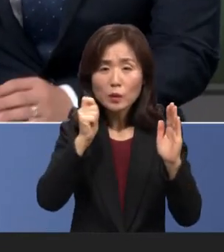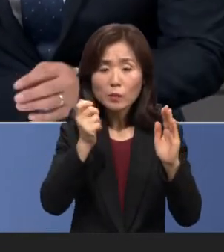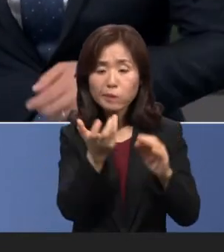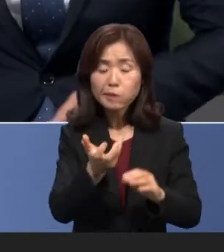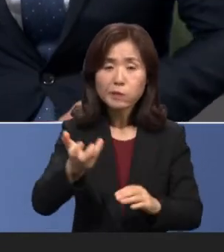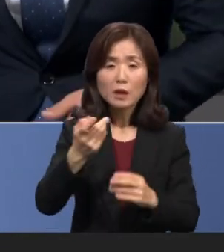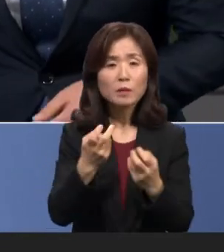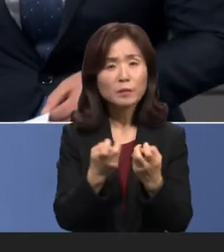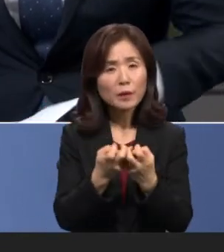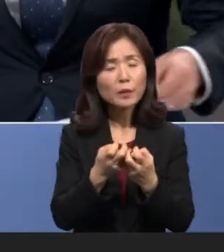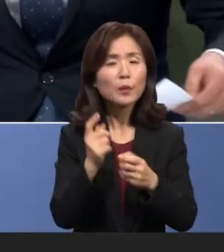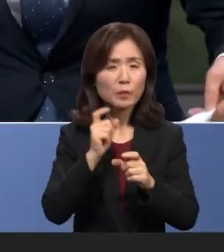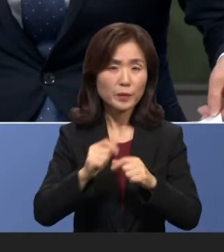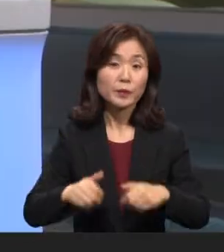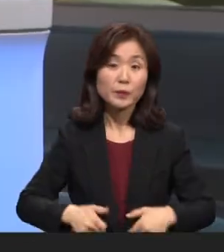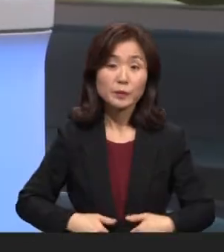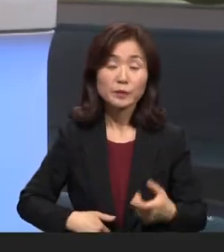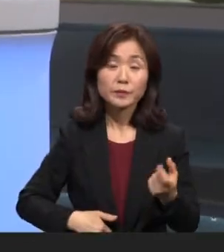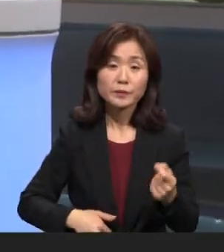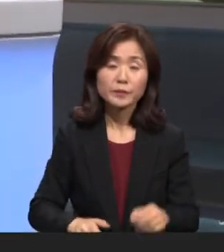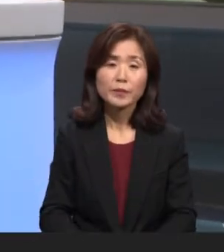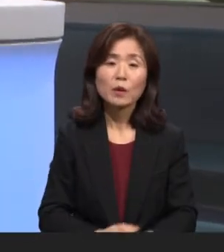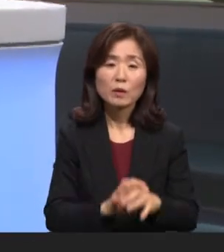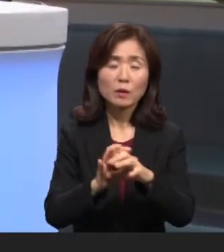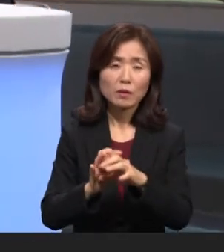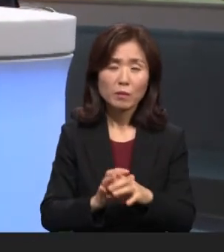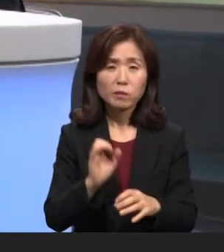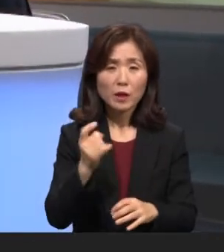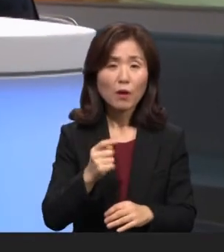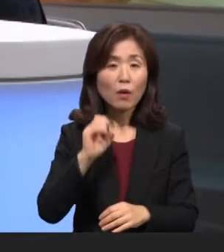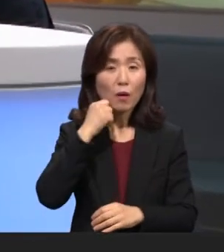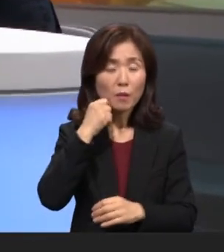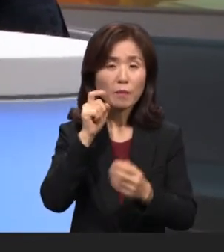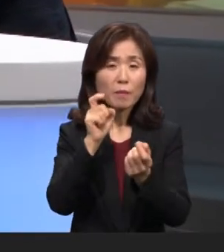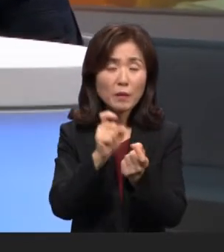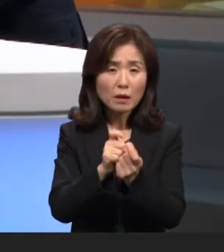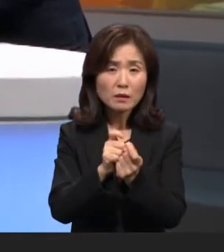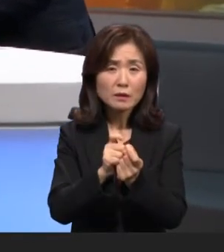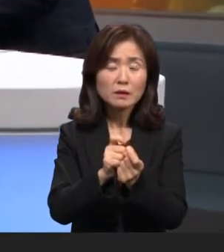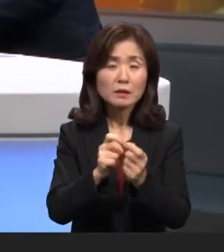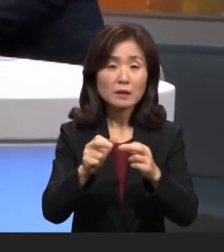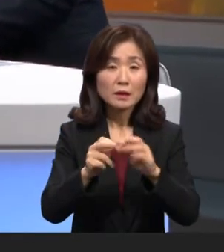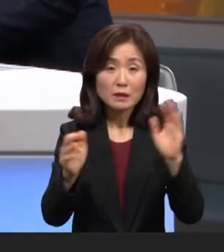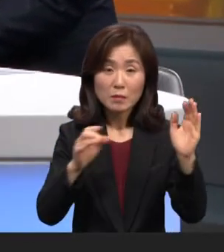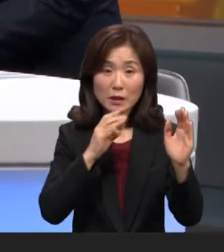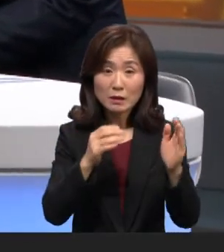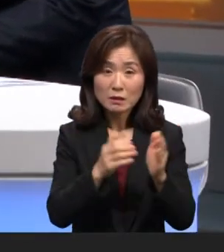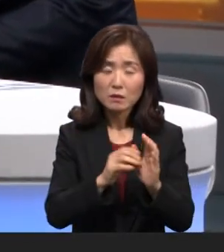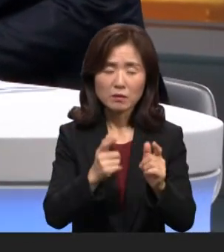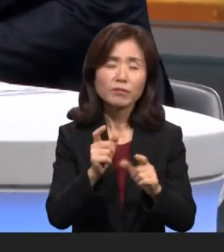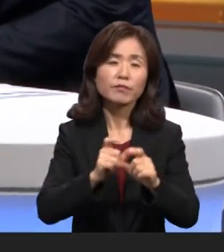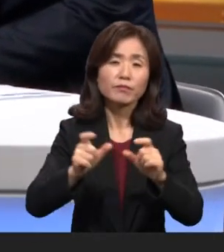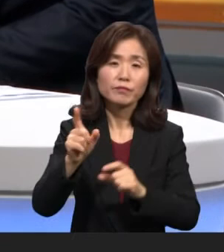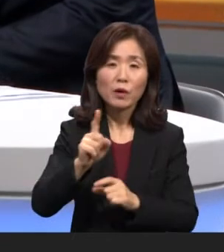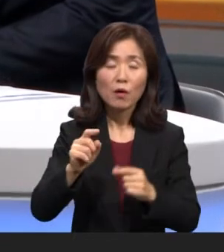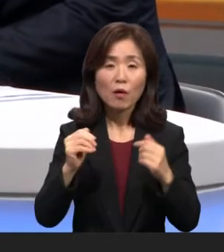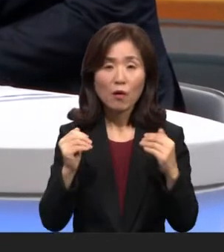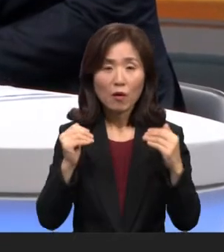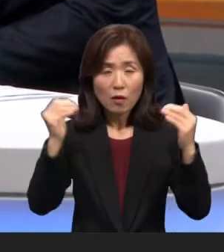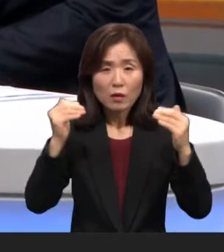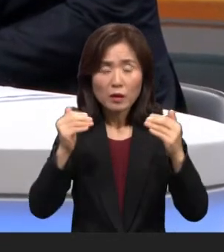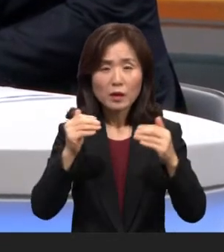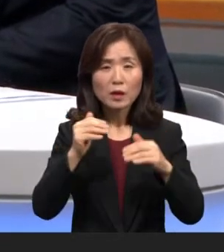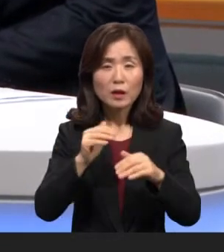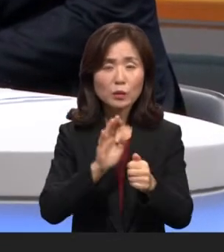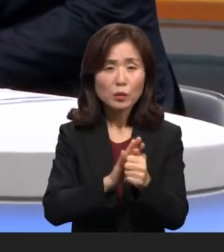고민도 필요해 보입니다 4 코로나 1 구로 어려움을 겪고 있는 장애 학생들 뿐만이 아니죠 특히나 어른의 손길이 말이 필요로